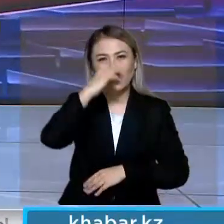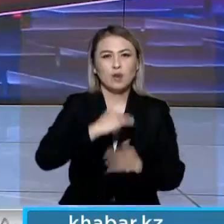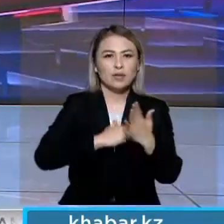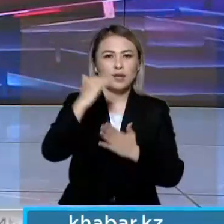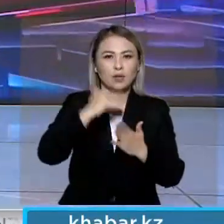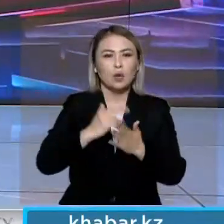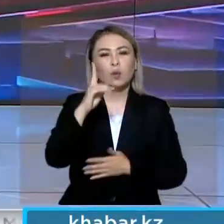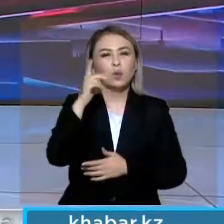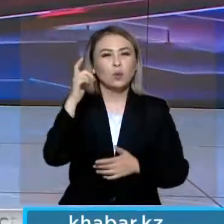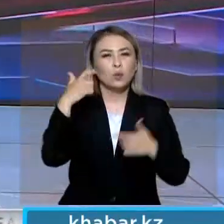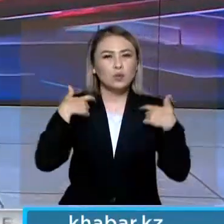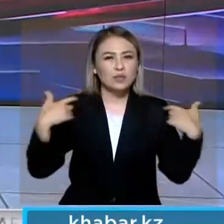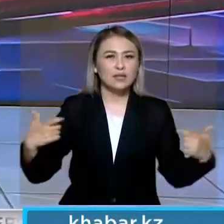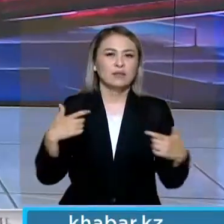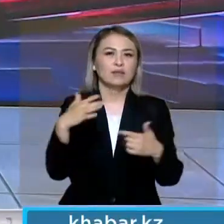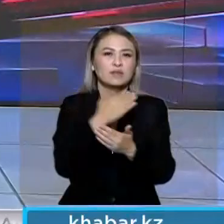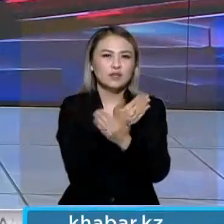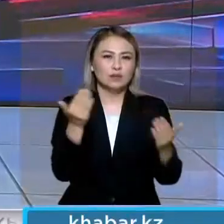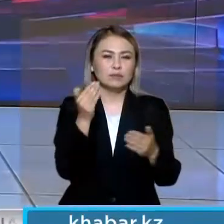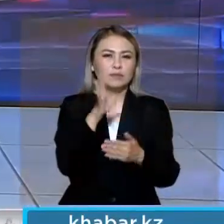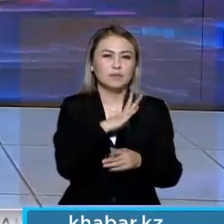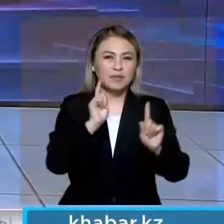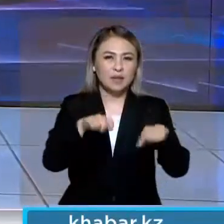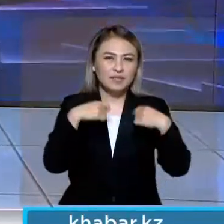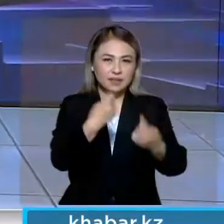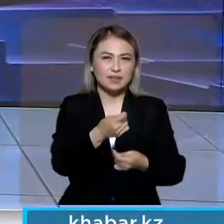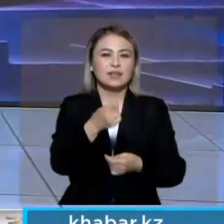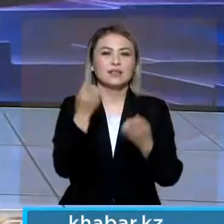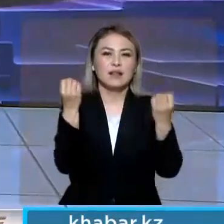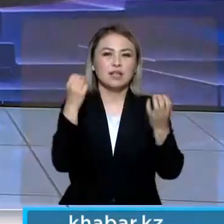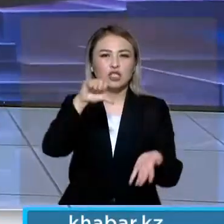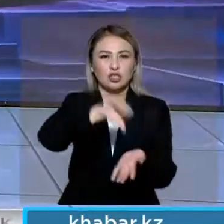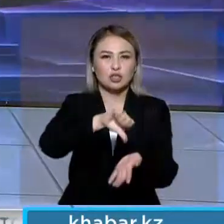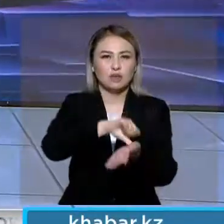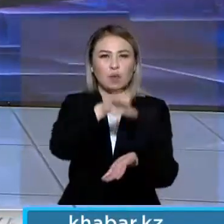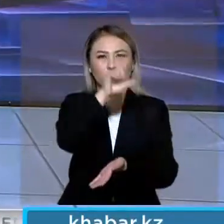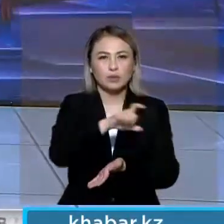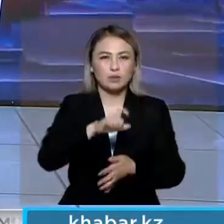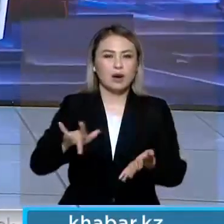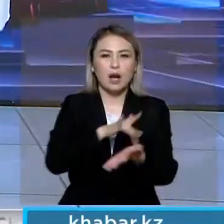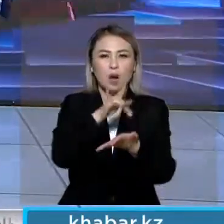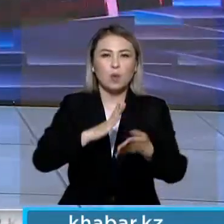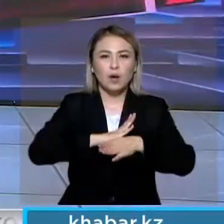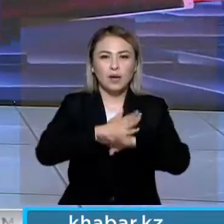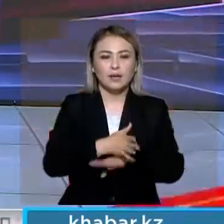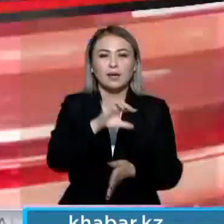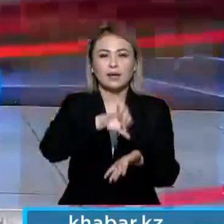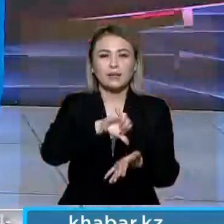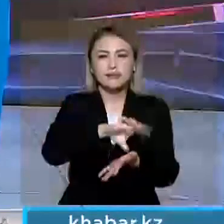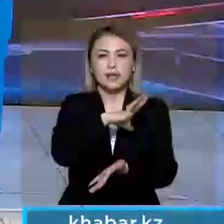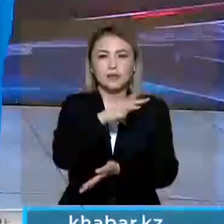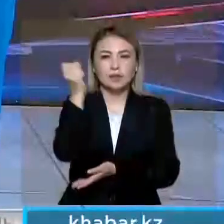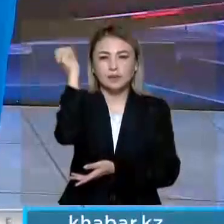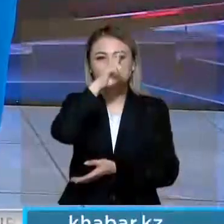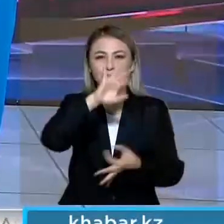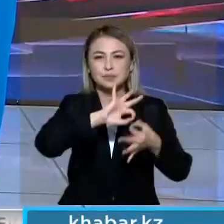оқу орындарының курсанттарына офицерлік шен тапсырды. Салтанатты жиынға зиялы қауым өкілдері мен қала қонақтары қатысты.